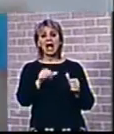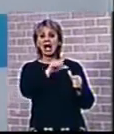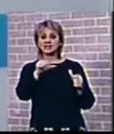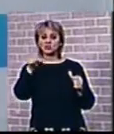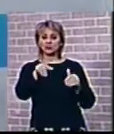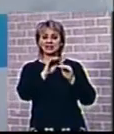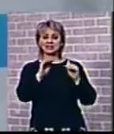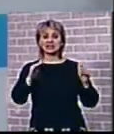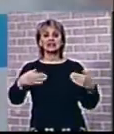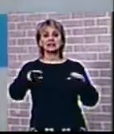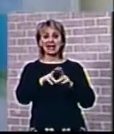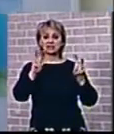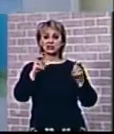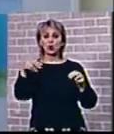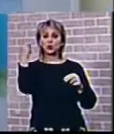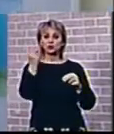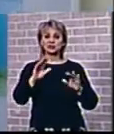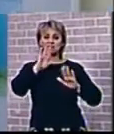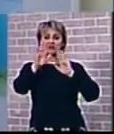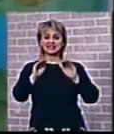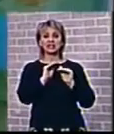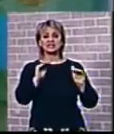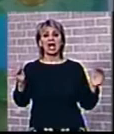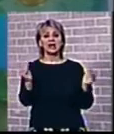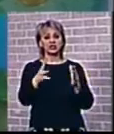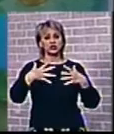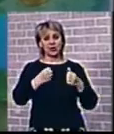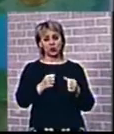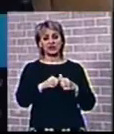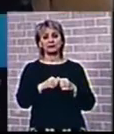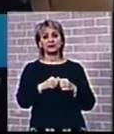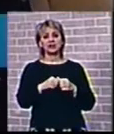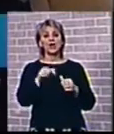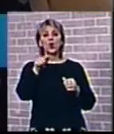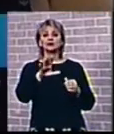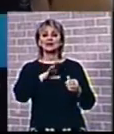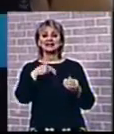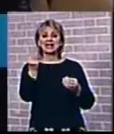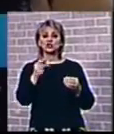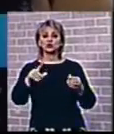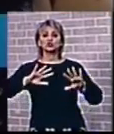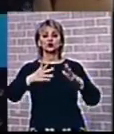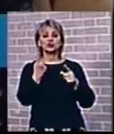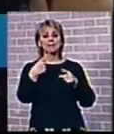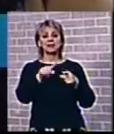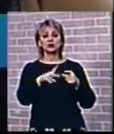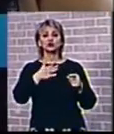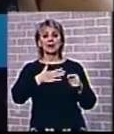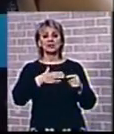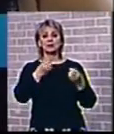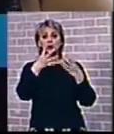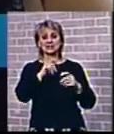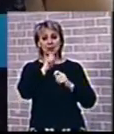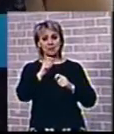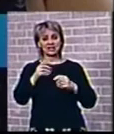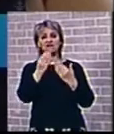«Особенное детство» – так названа художественная выставка детей с ограничениями здоровья. Он был нарисован случайно, потому что мне просто